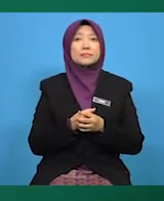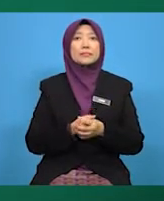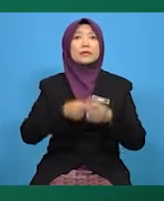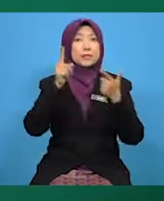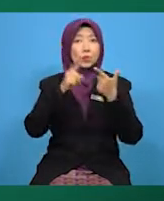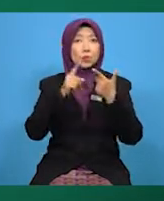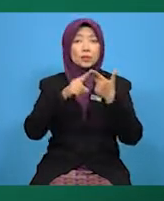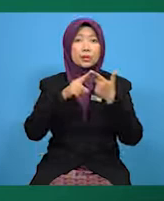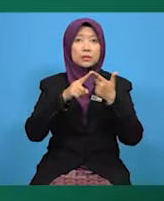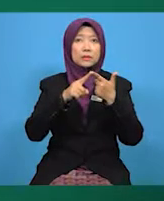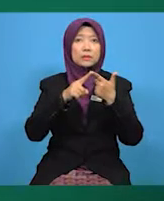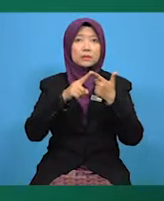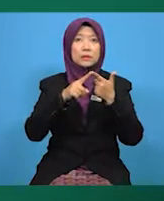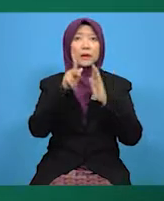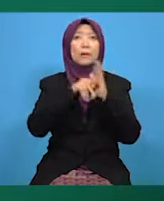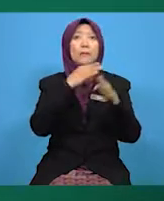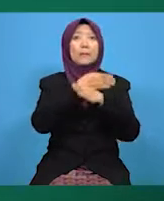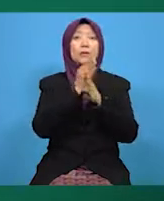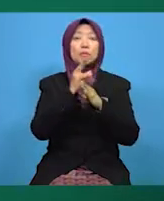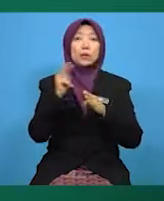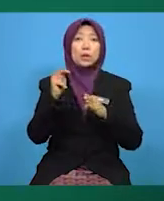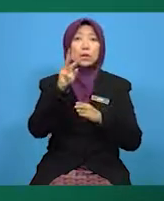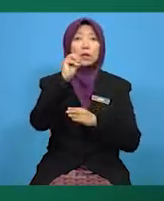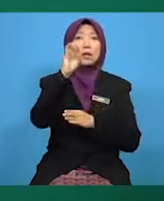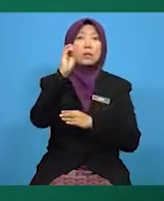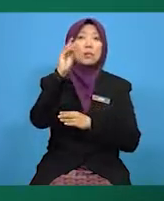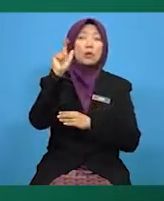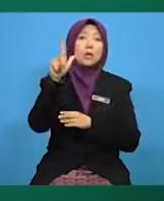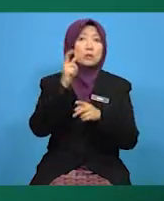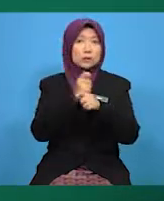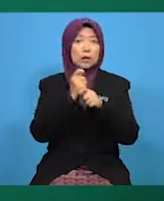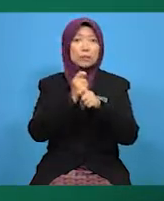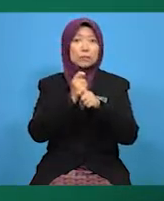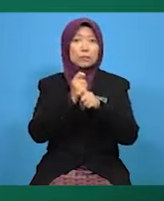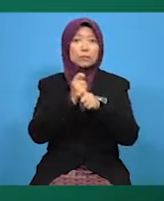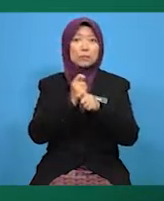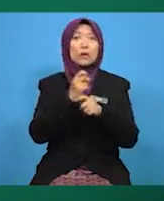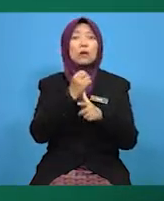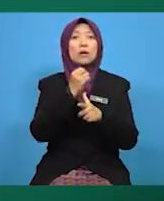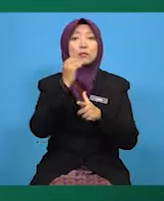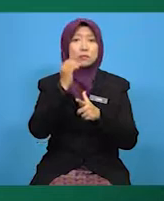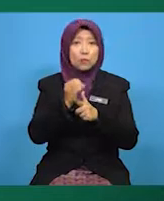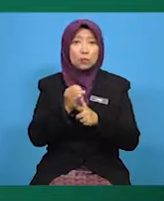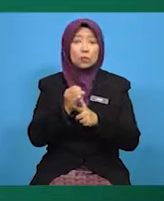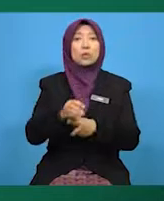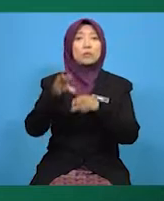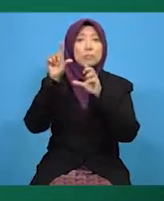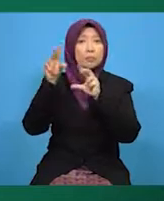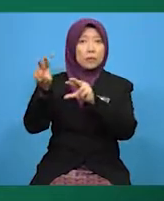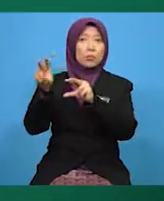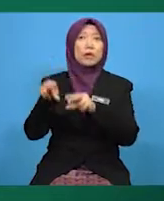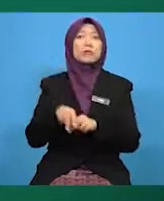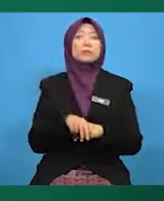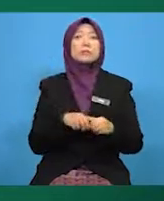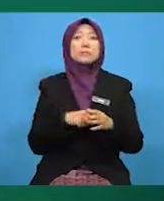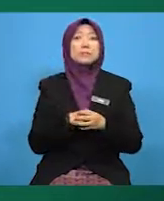Komponen yang kedua ialah pembentukan modal tetap kasar atau pelaburan kasar. Simbolnya